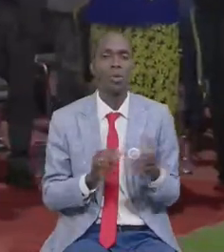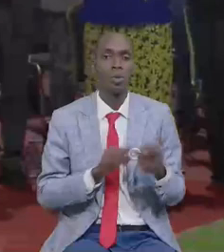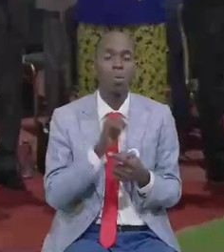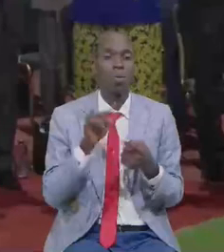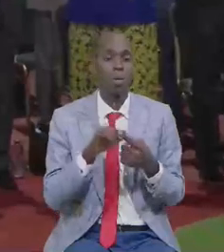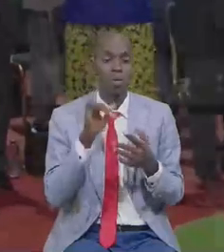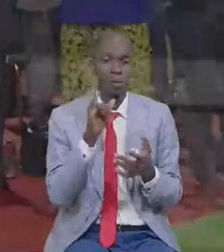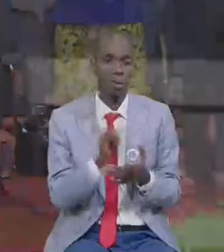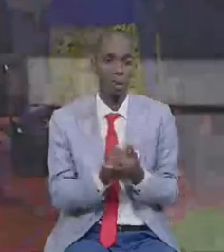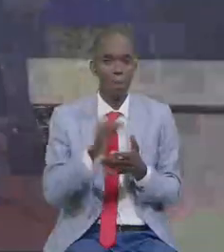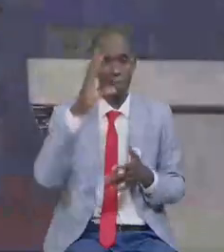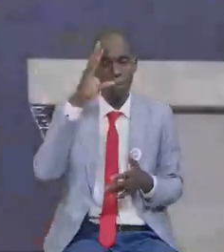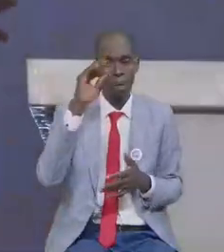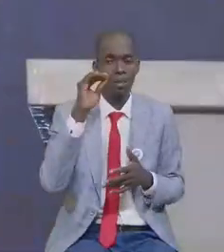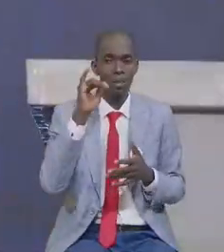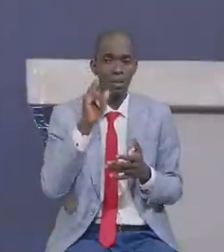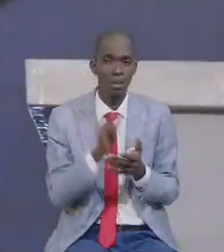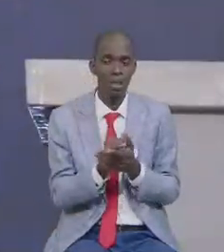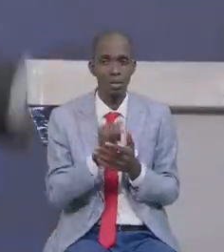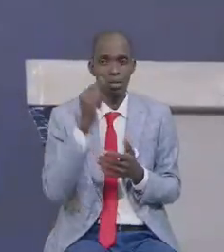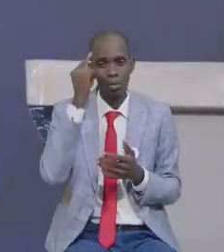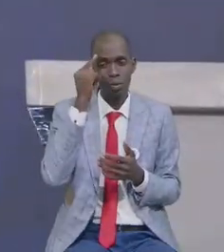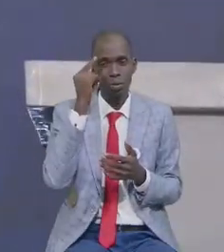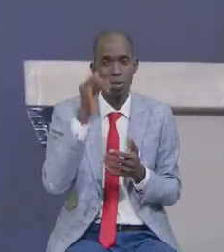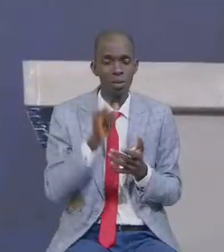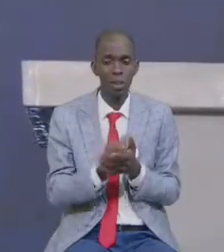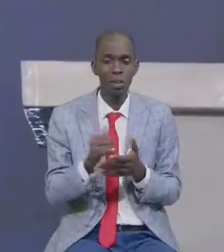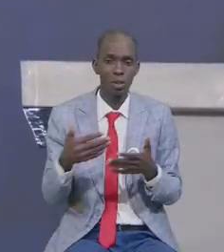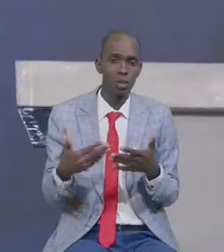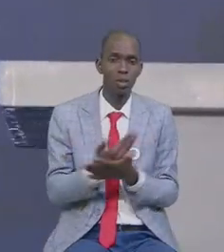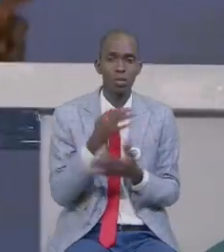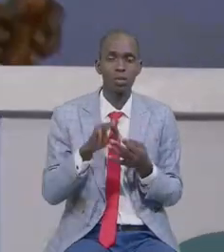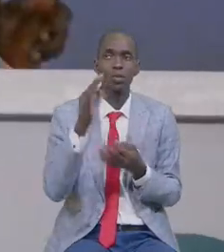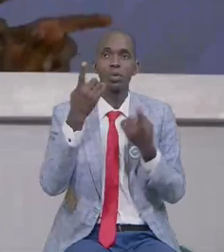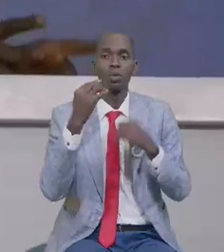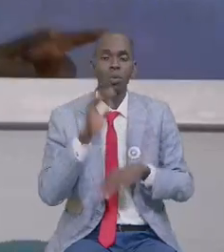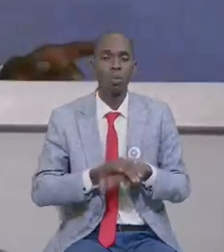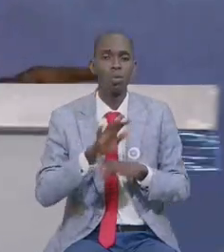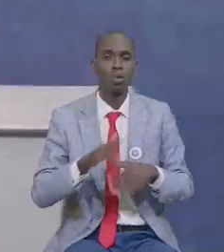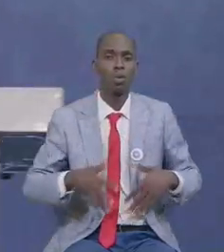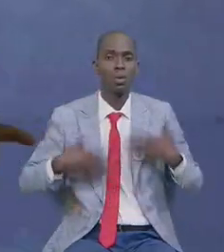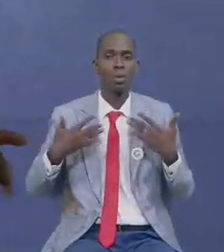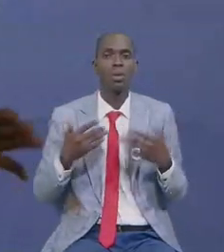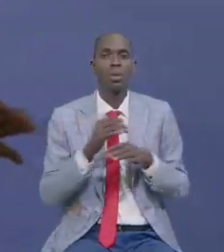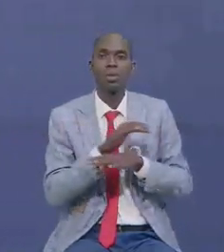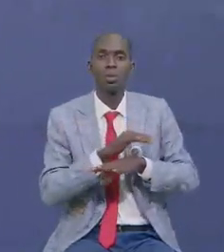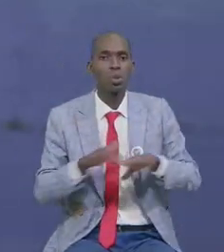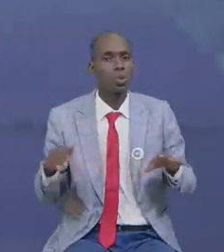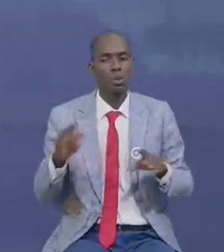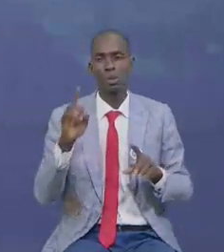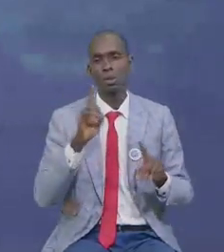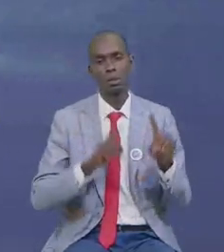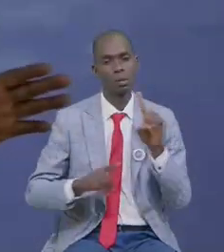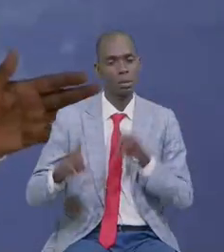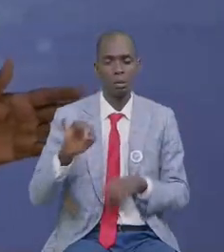Lorsque cette pensée, cet esprit, cette nouveauté vient dans ta vie, ne dis pas,